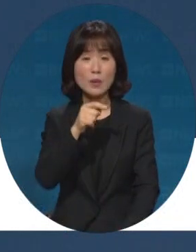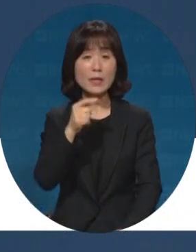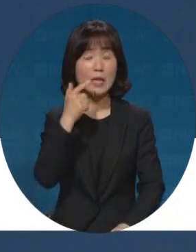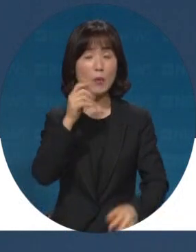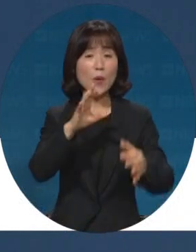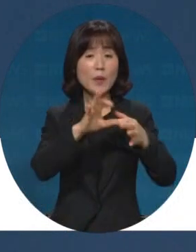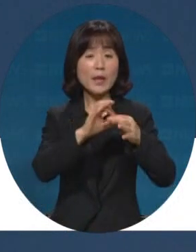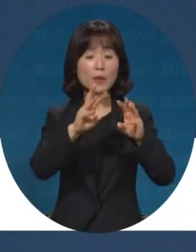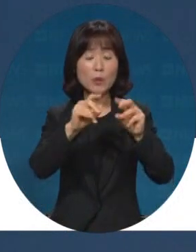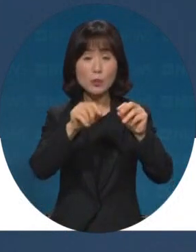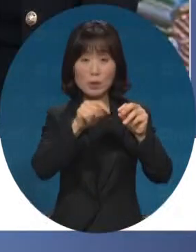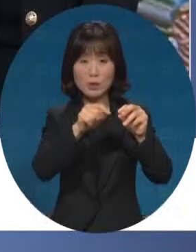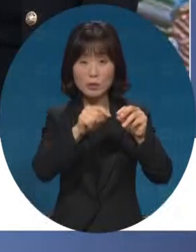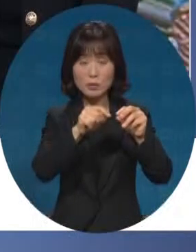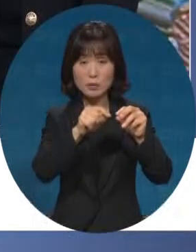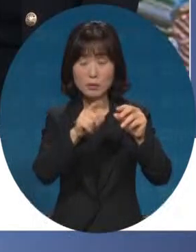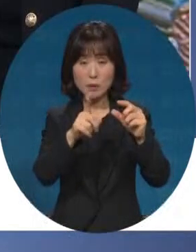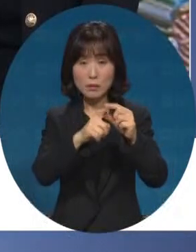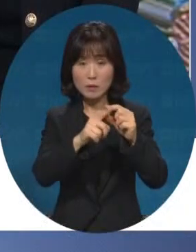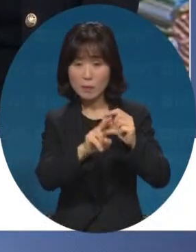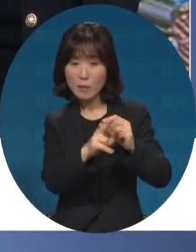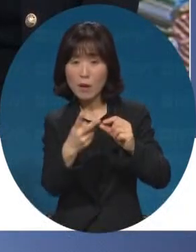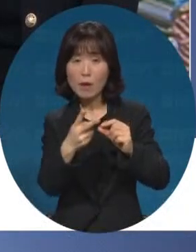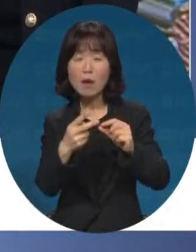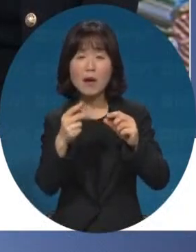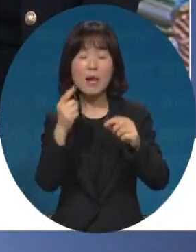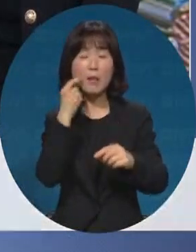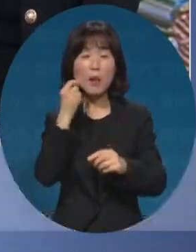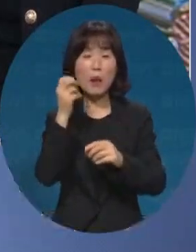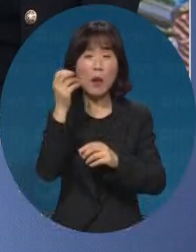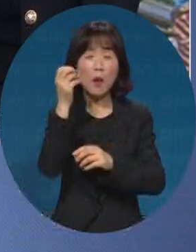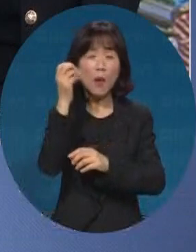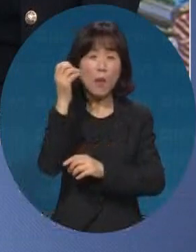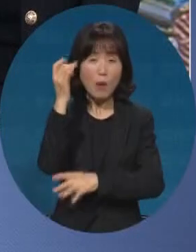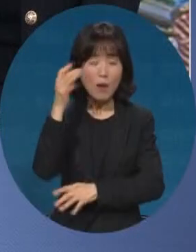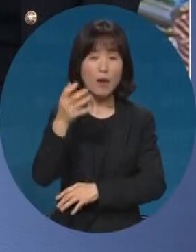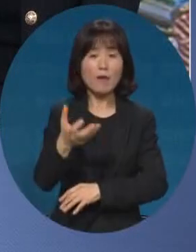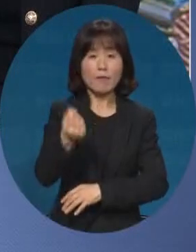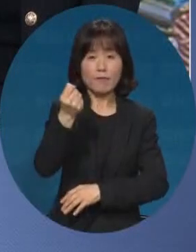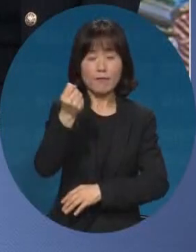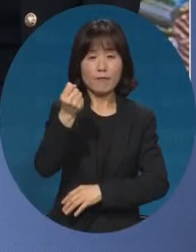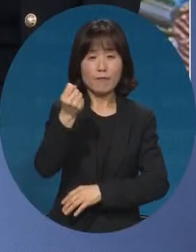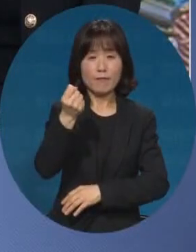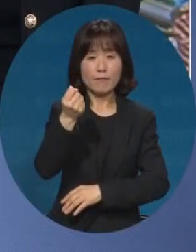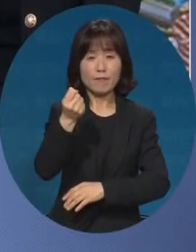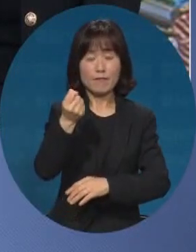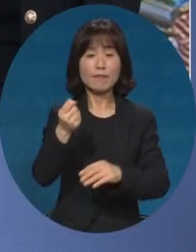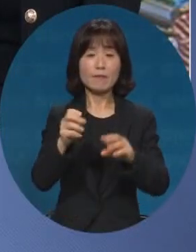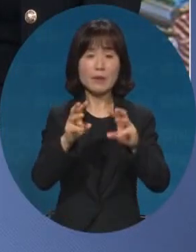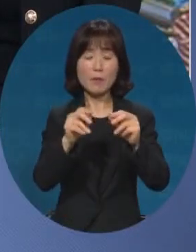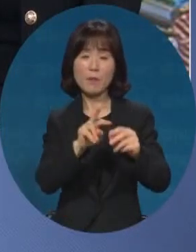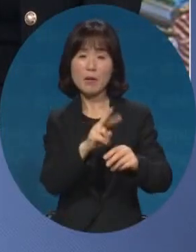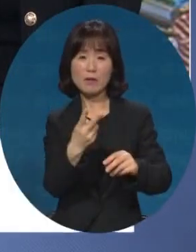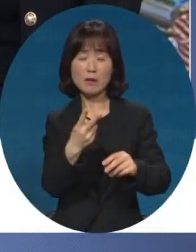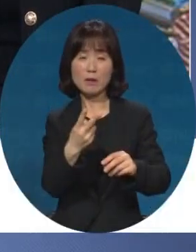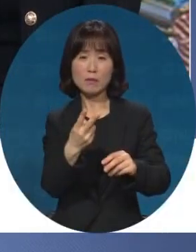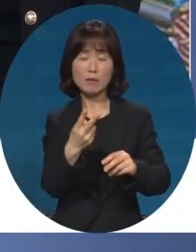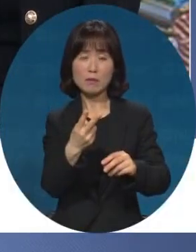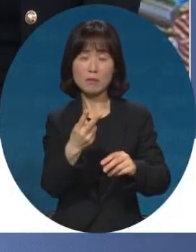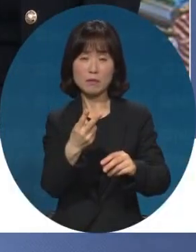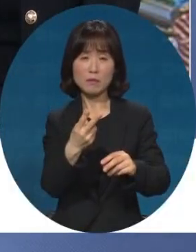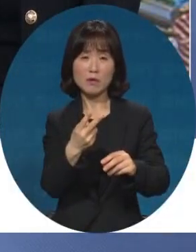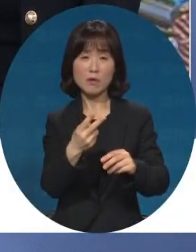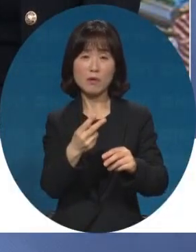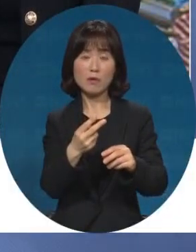표현에서 일본의 고유 영토라는 표현으로 바꾸라고 검정 의견서를 제출을 했는데요 어 불법